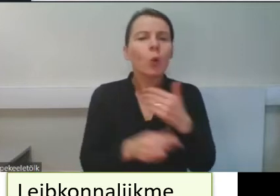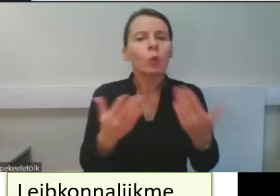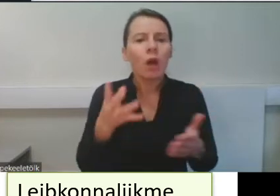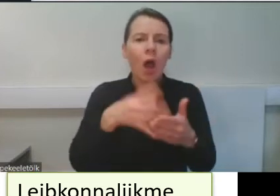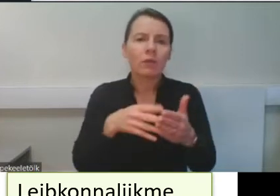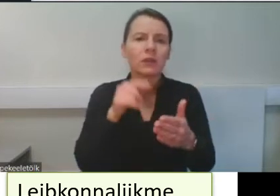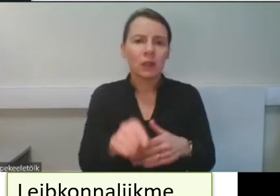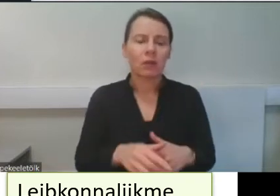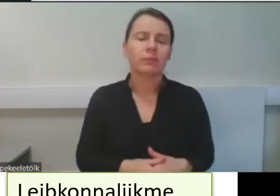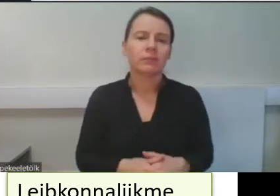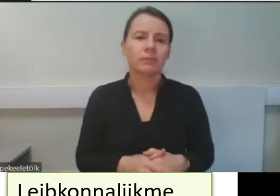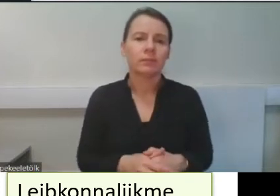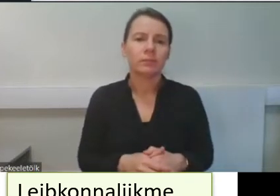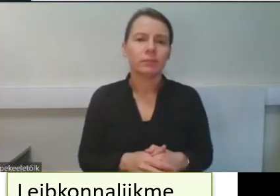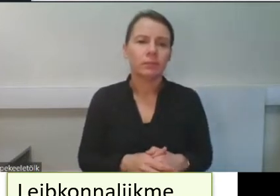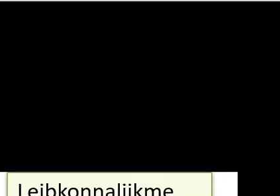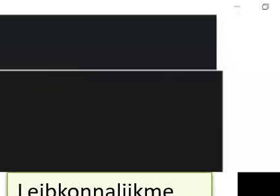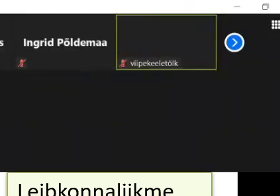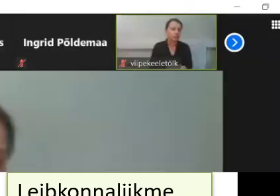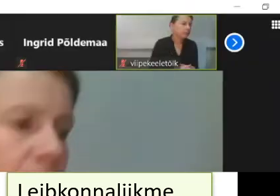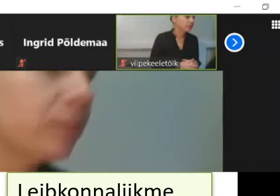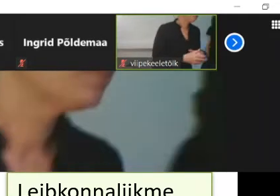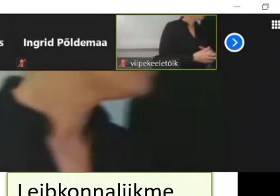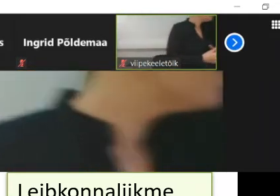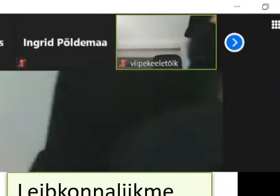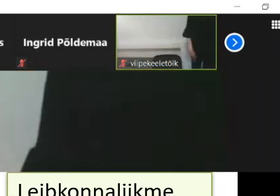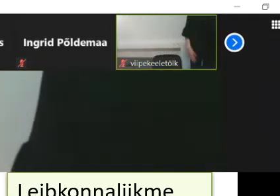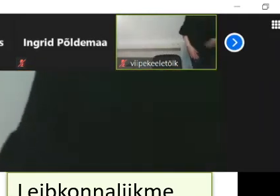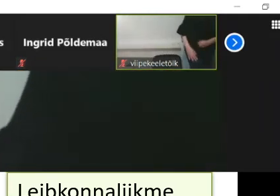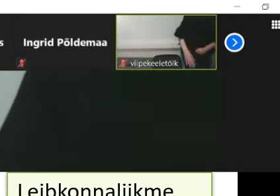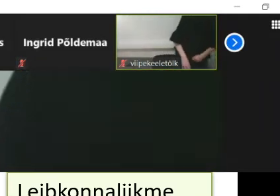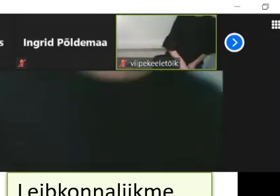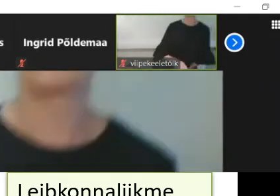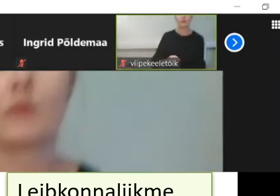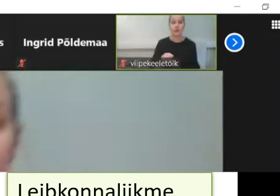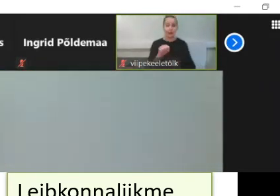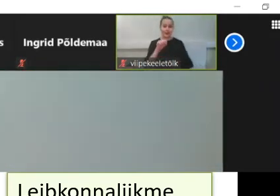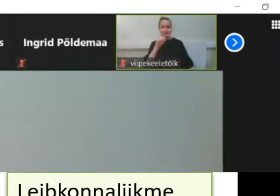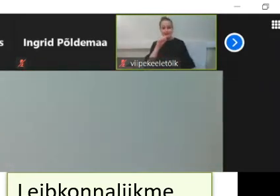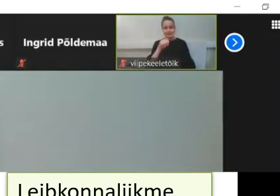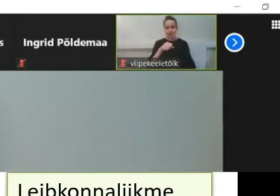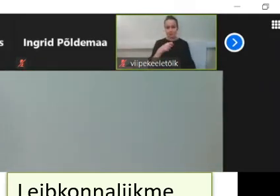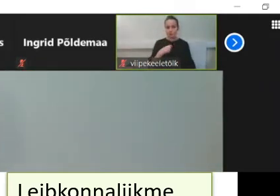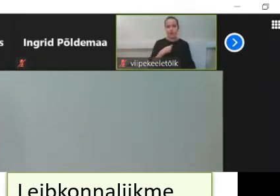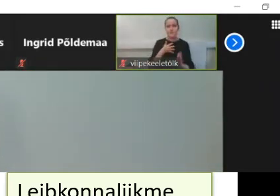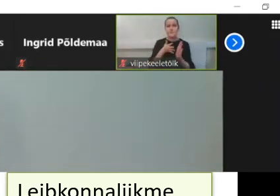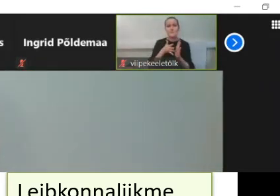võtta ja vaadata, et puuetega näiteks lapsed. Et jälle tuleb ette see maht,